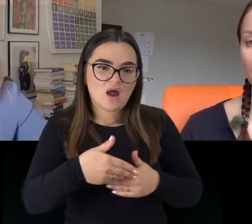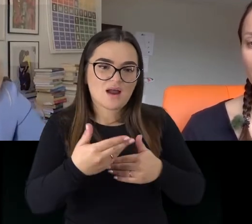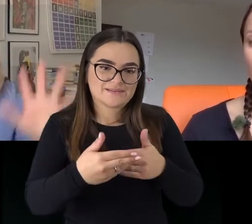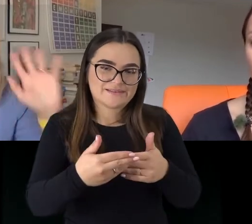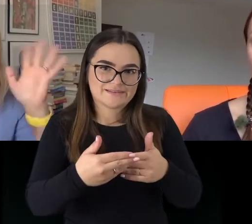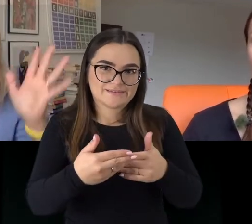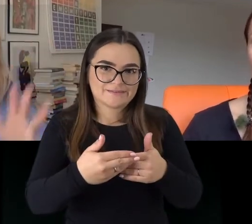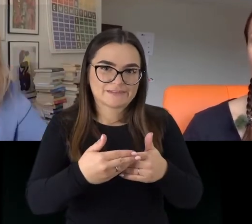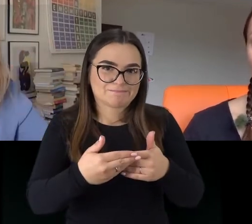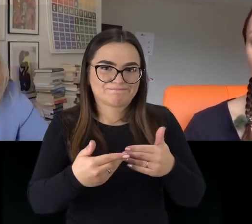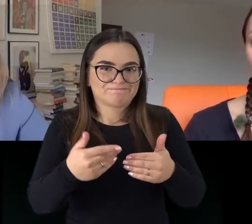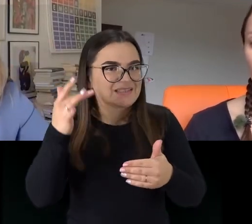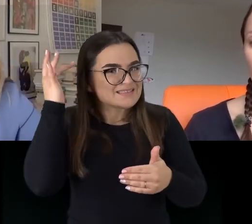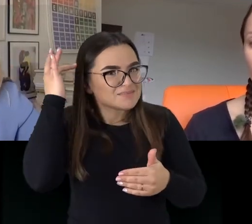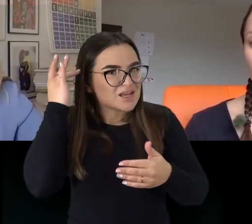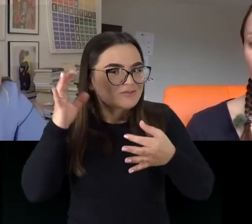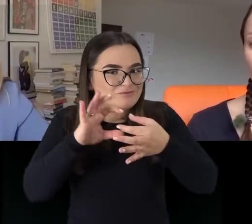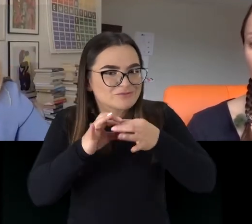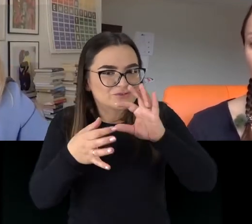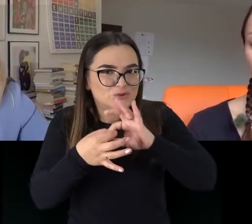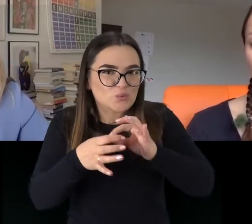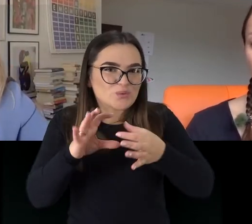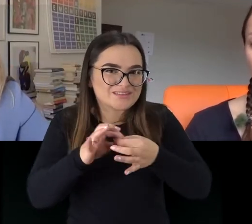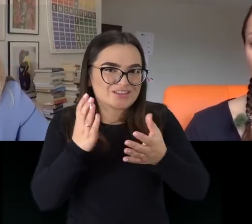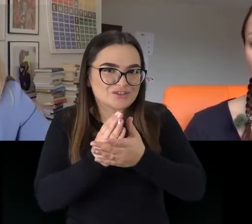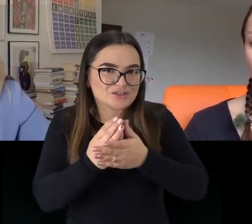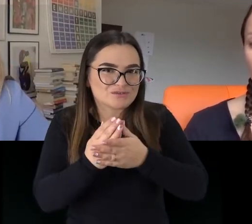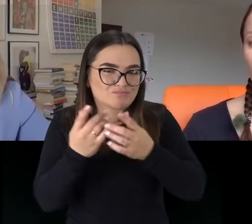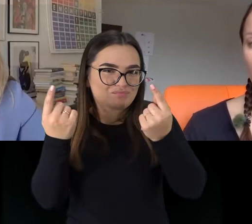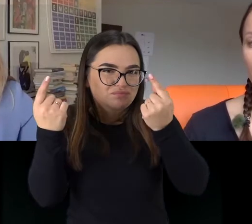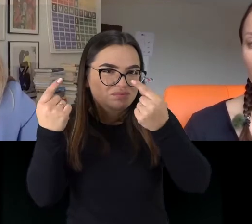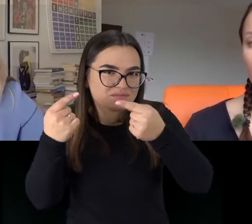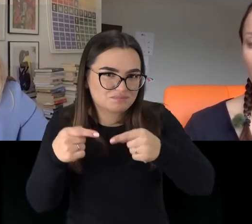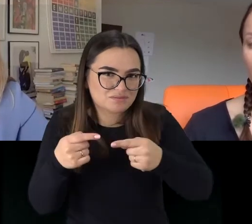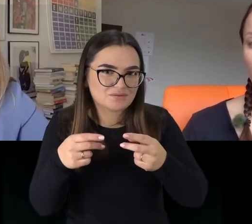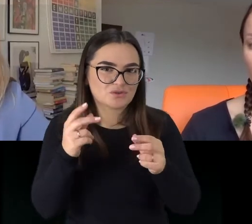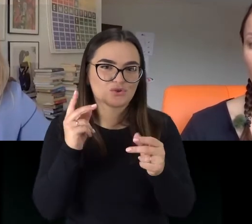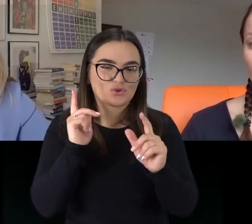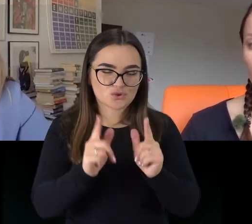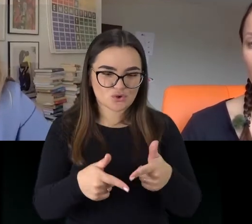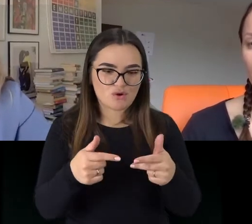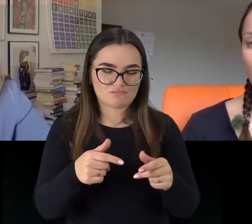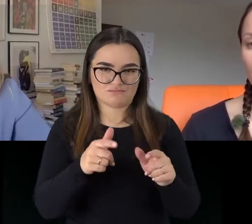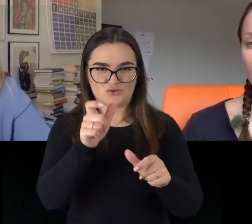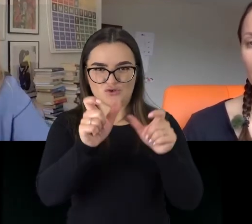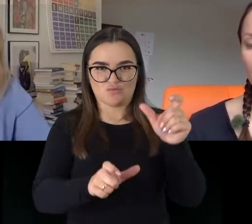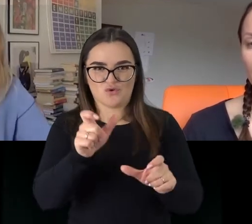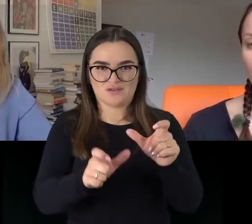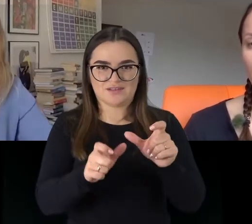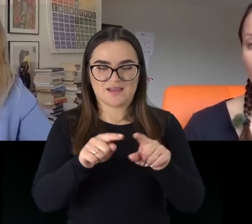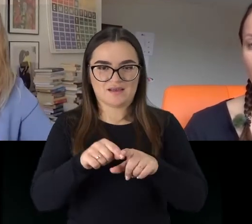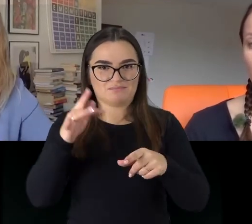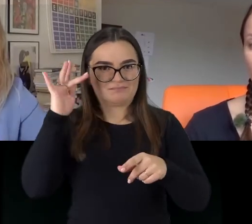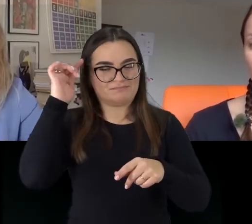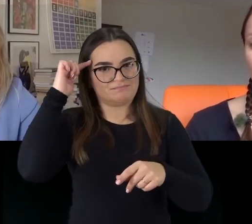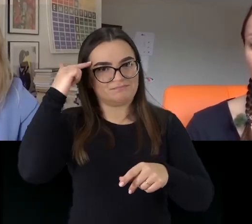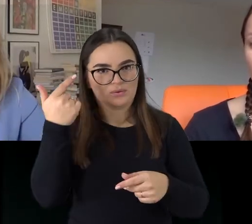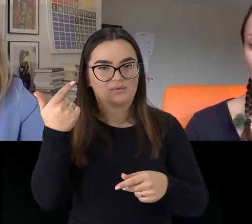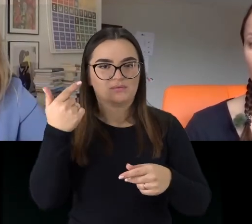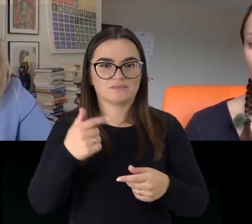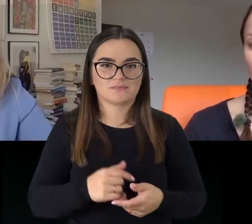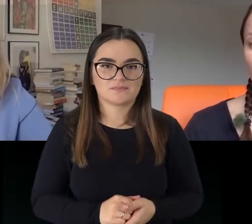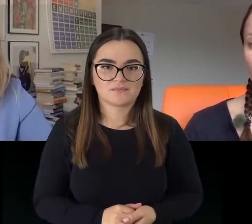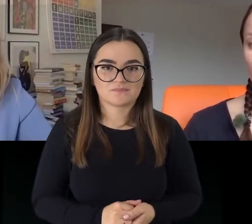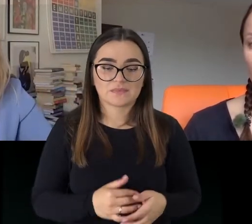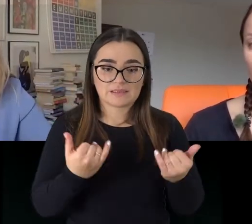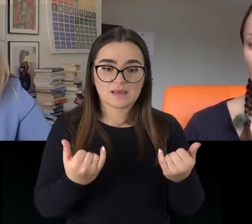ten smegenų visokias jungtis ir sinapsas ir visa kita. Ir, nu, tai iš tikrųjų žmonės pakrinka. Iš šitos dalies, Renata, galime